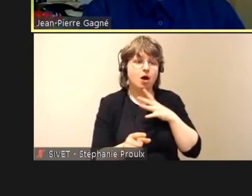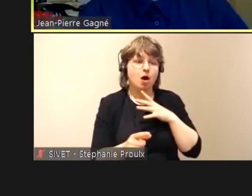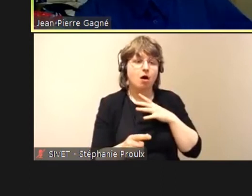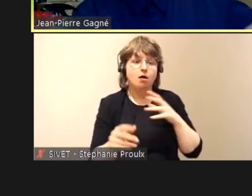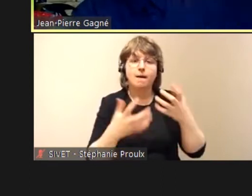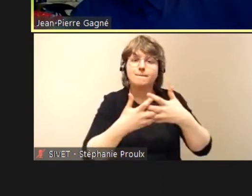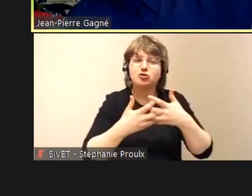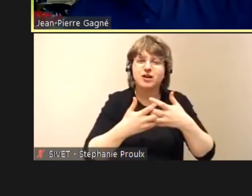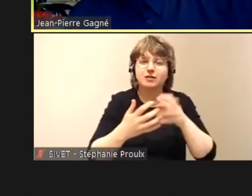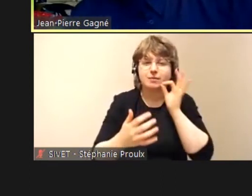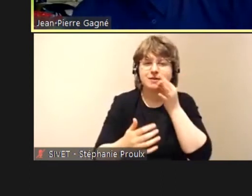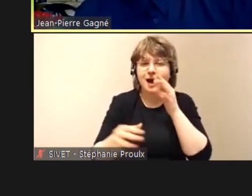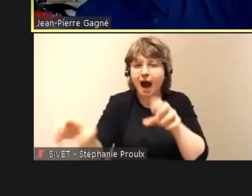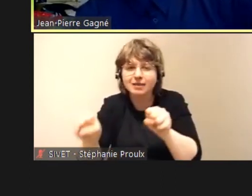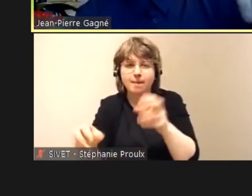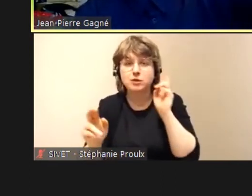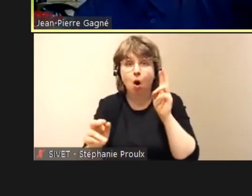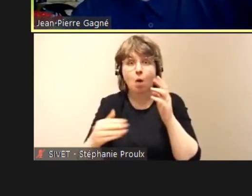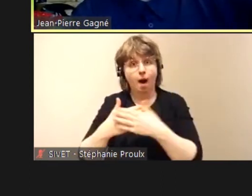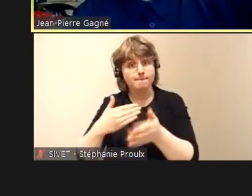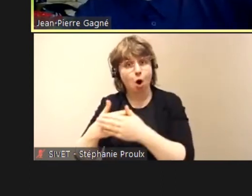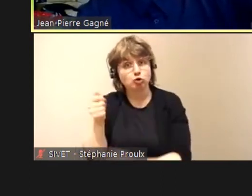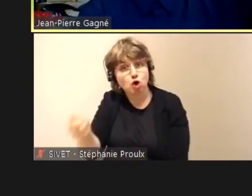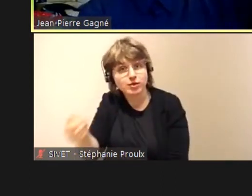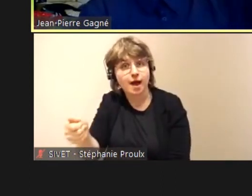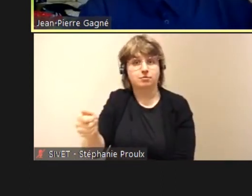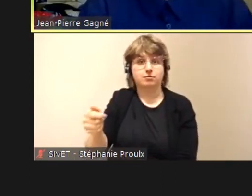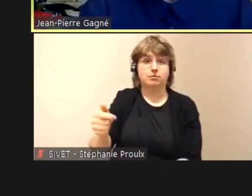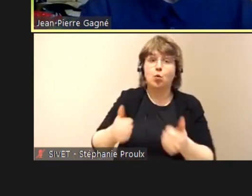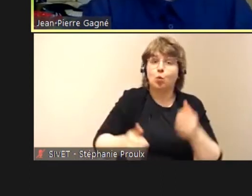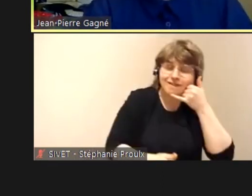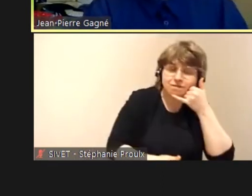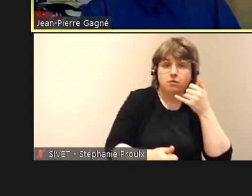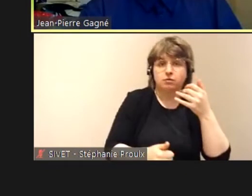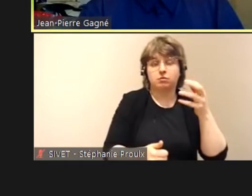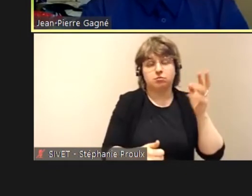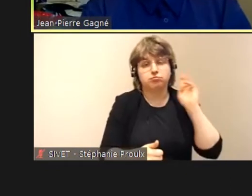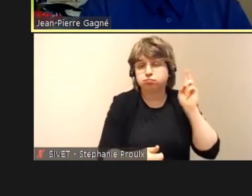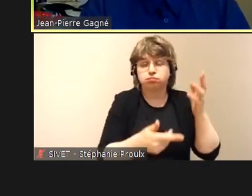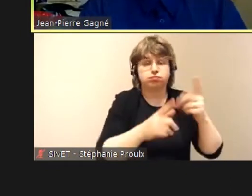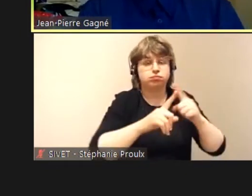utilisés pour dire que c'est la sonnette de la porte, ou bien que c'est le téléphone, ou bien que c'est